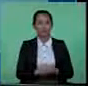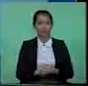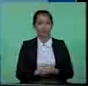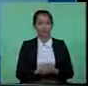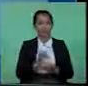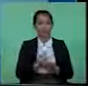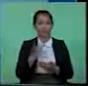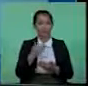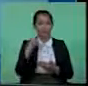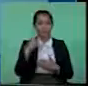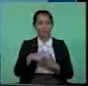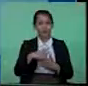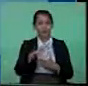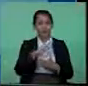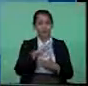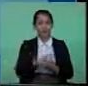Topshiriq sizga tushunarli bo'ldimi?